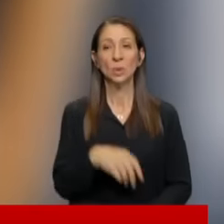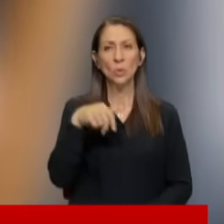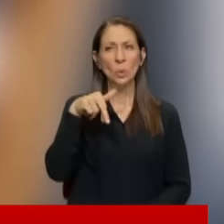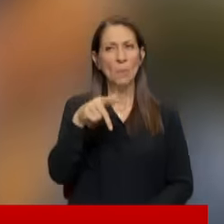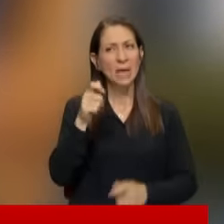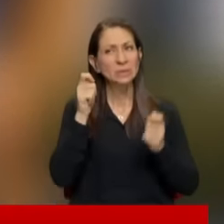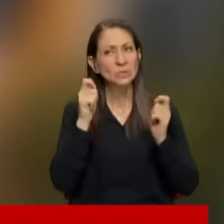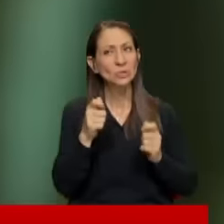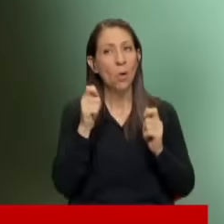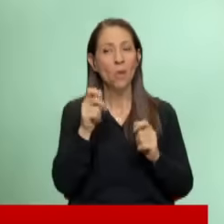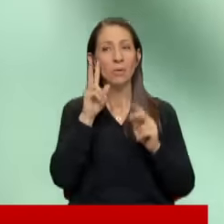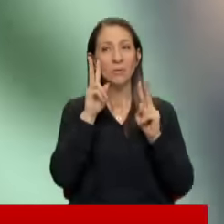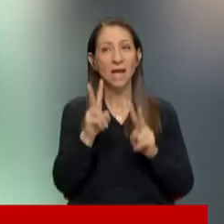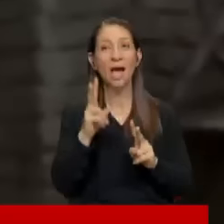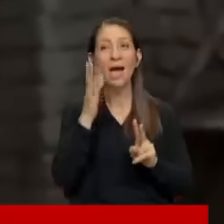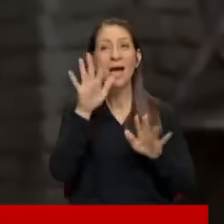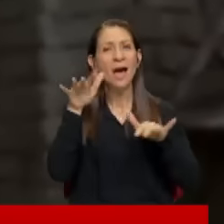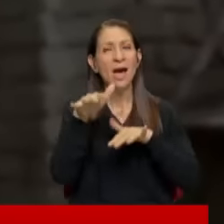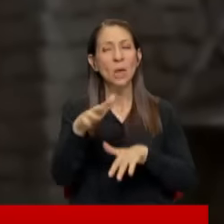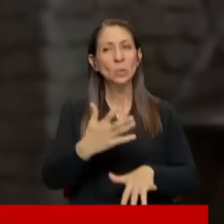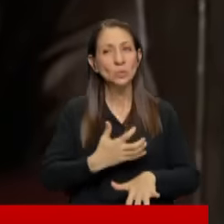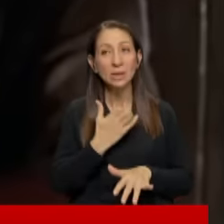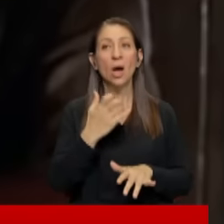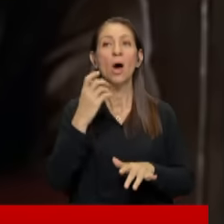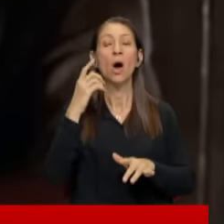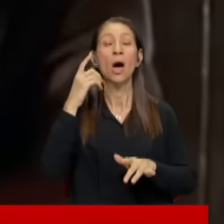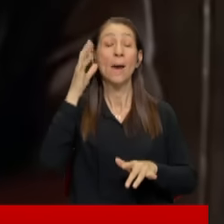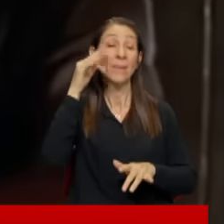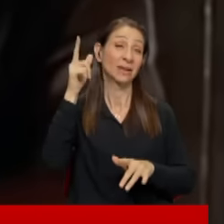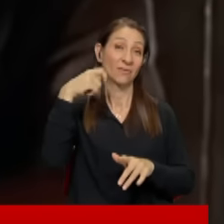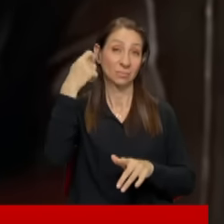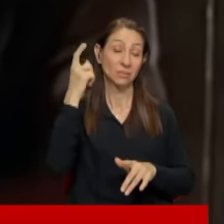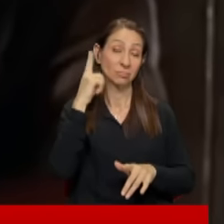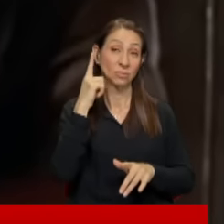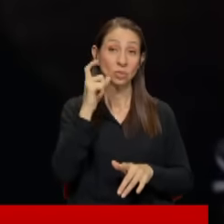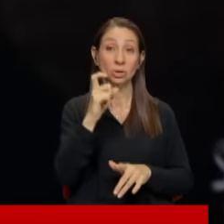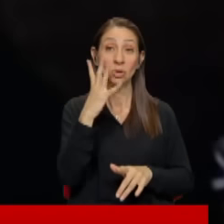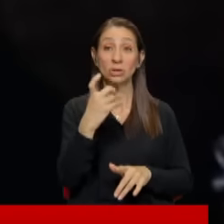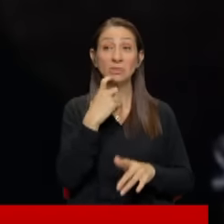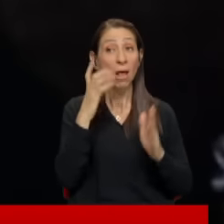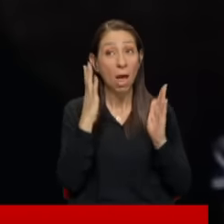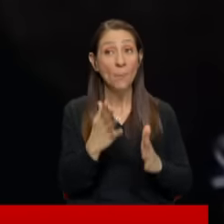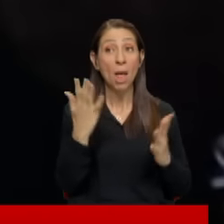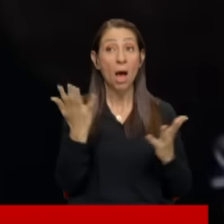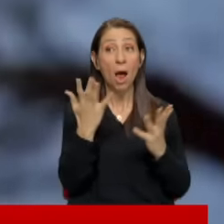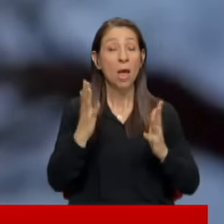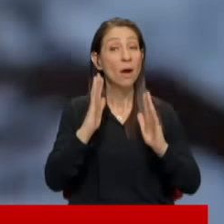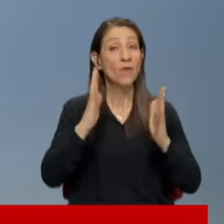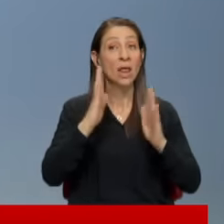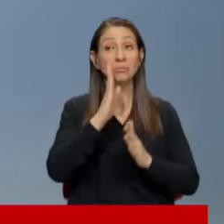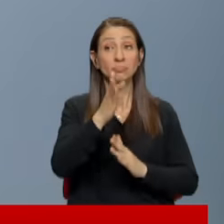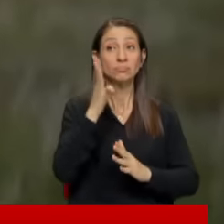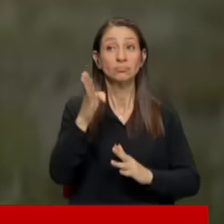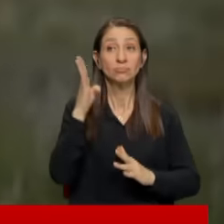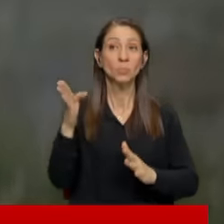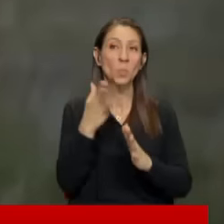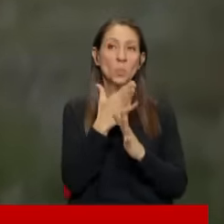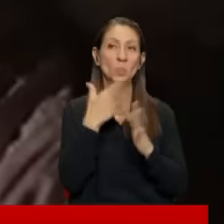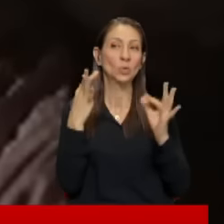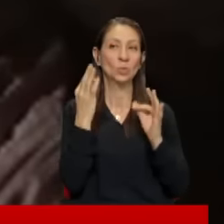Yürümekte zorlandığı görüntüler hayranlarını üzse de Hollywood'un efsane isminin 94 yaşına rağmen hala etkinliklere katılıyor olması